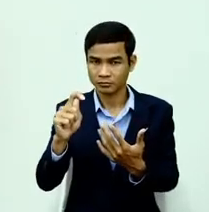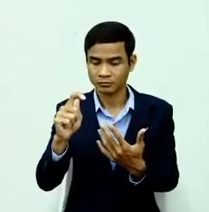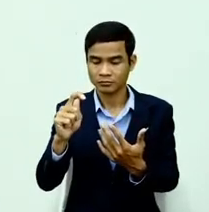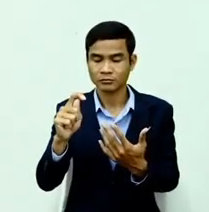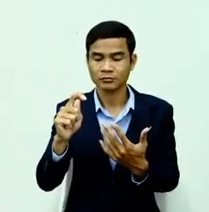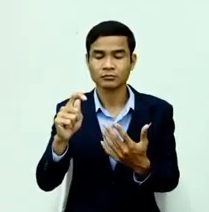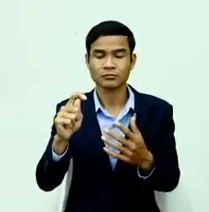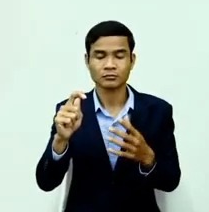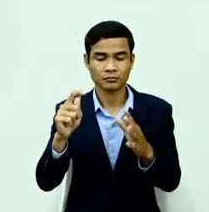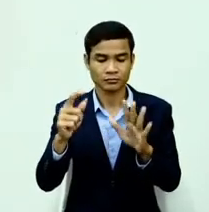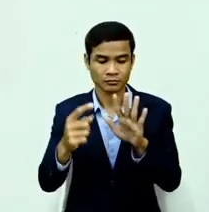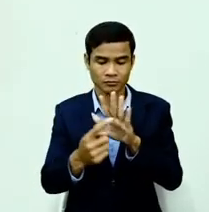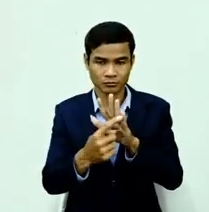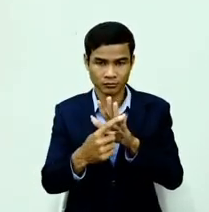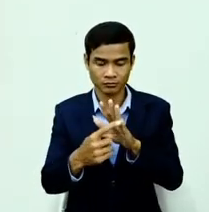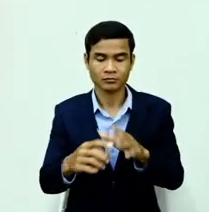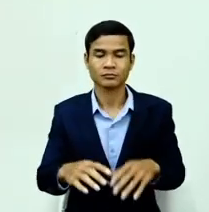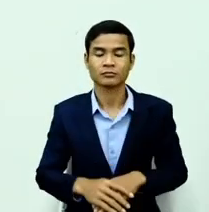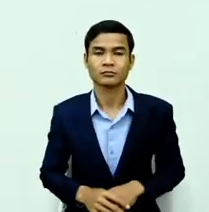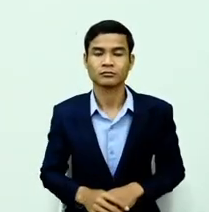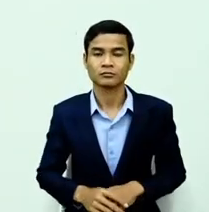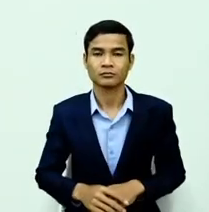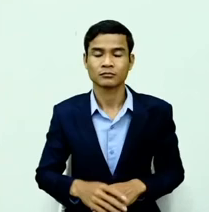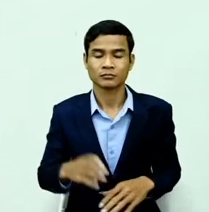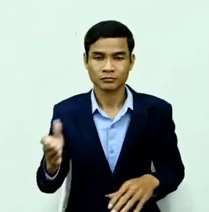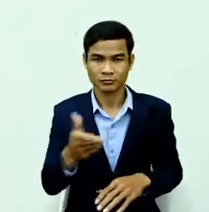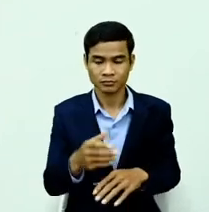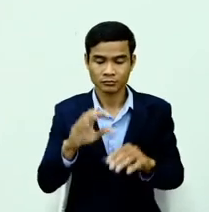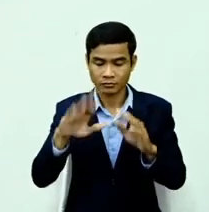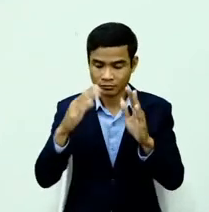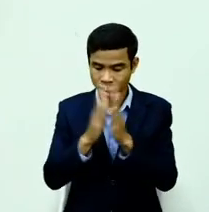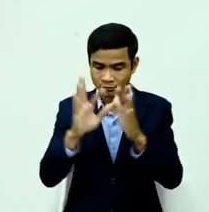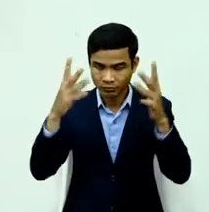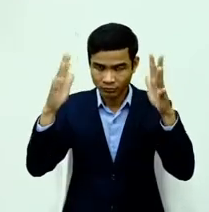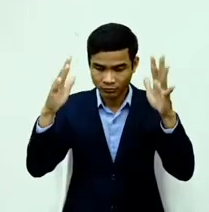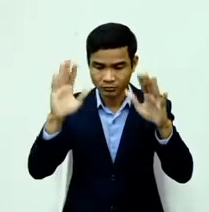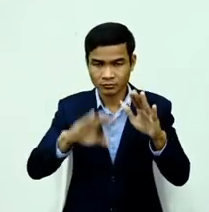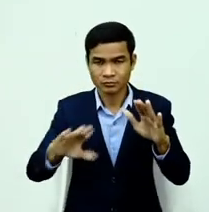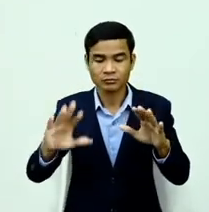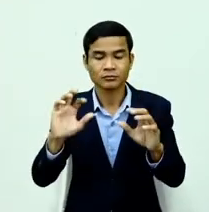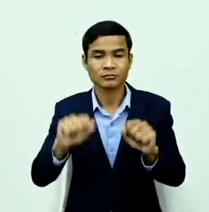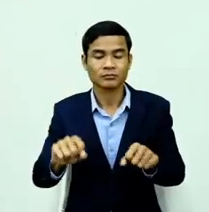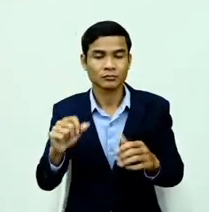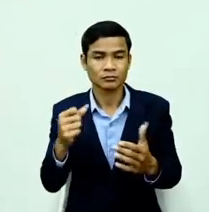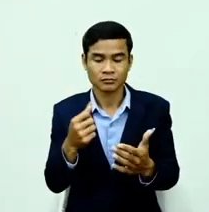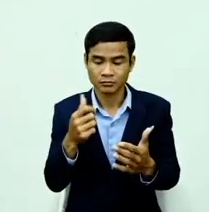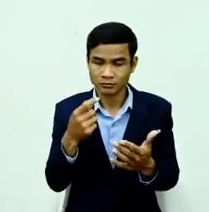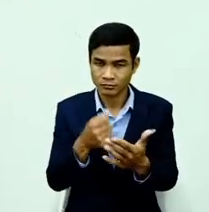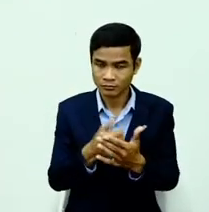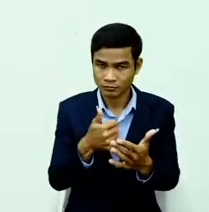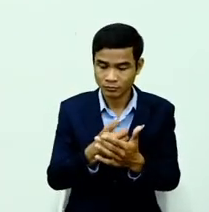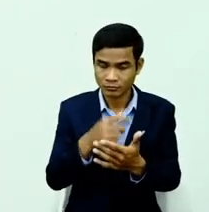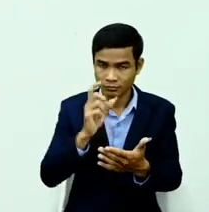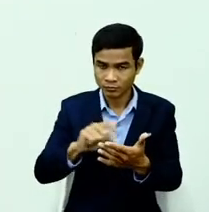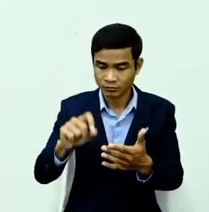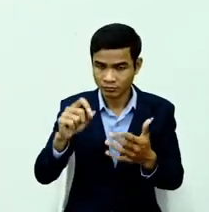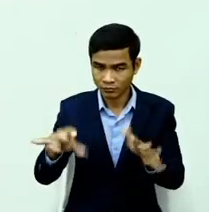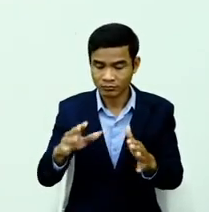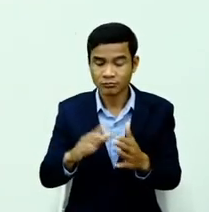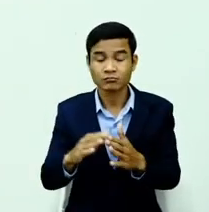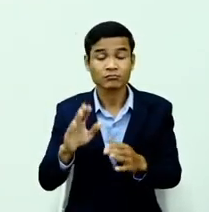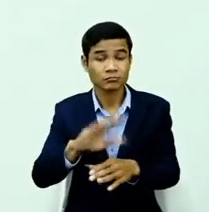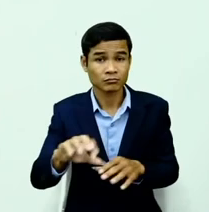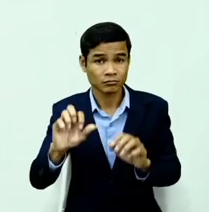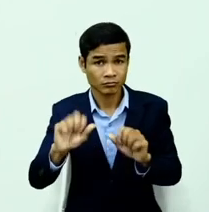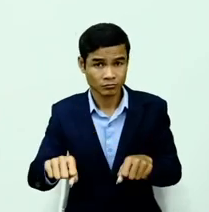រ ហើយ នឹង ស្រៈ អ cha អប អស សាទរ ផង ណា ចំពោះ កូន ដែល បាន កាត់ ខំ ប្រឹង ប្រែង សរសេរ សង្ឃឹម តា កូន ប្រកាស